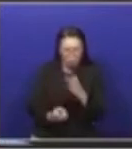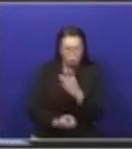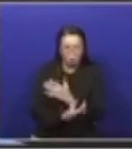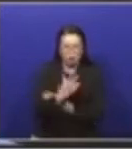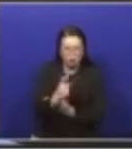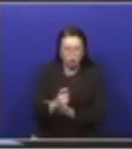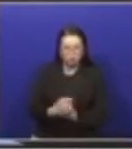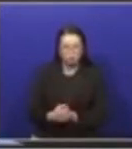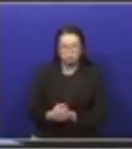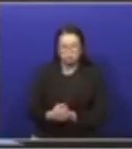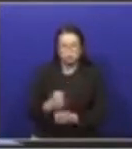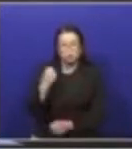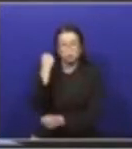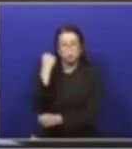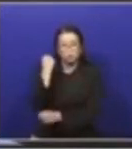อ่าเดี๋ยวๆคนจนเลยครับคนชนชั้นกลางก็ไม่มีเงินพอที่จะไปซื้อที่ดินของตัวเองได้ยิ่งที่น้องชาติพันธุ์ของผมนะครับหลายคนไม่มีที่ดินของตัวเอง